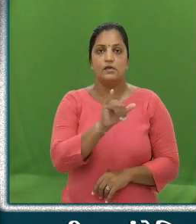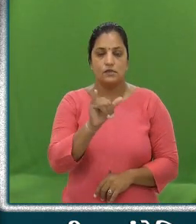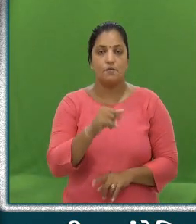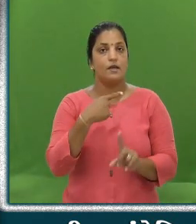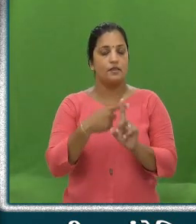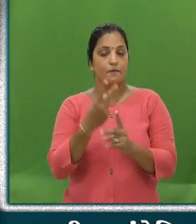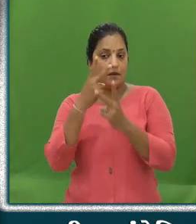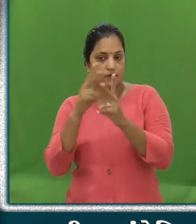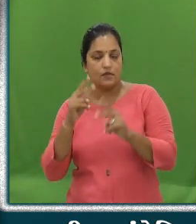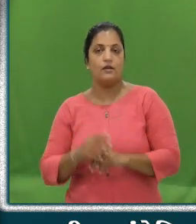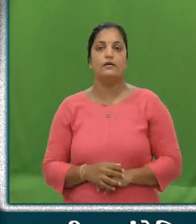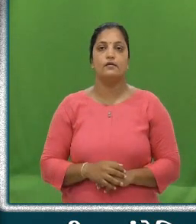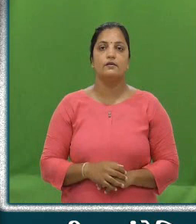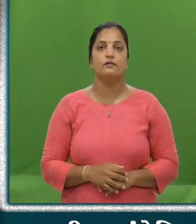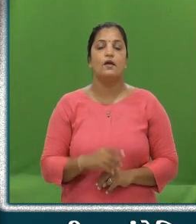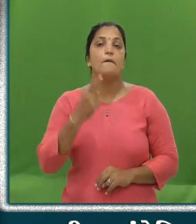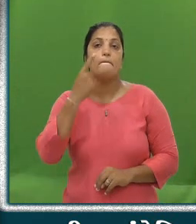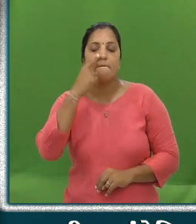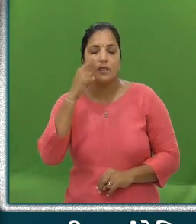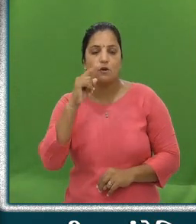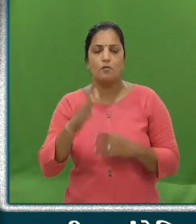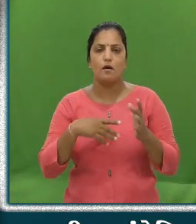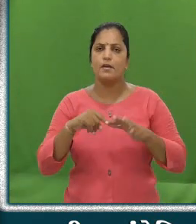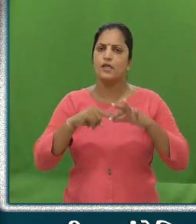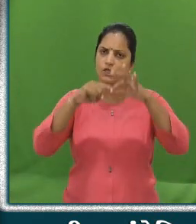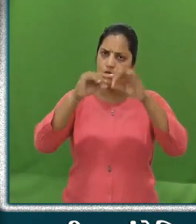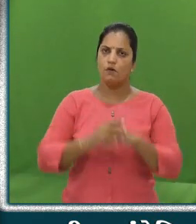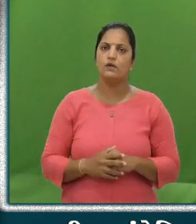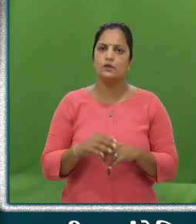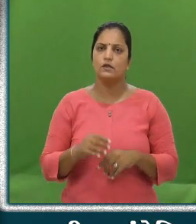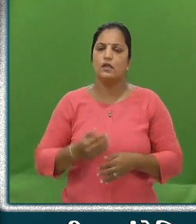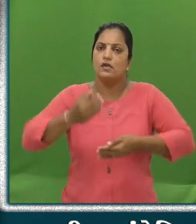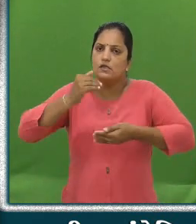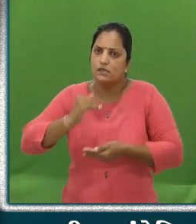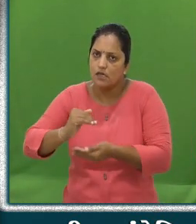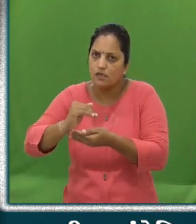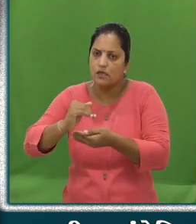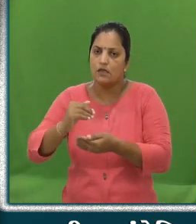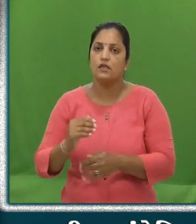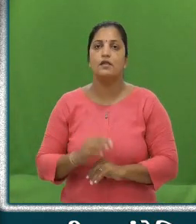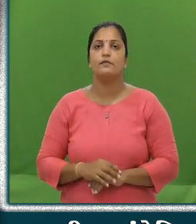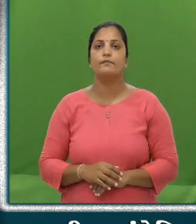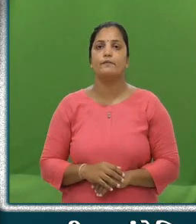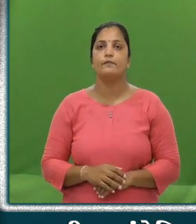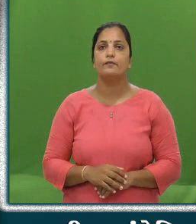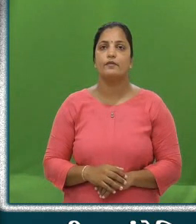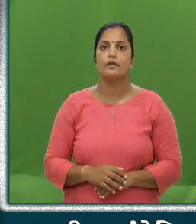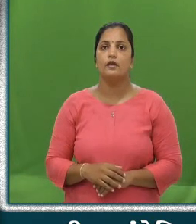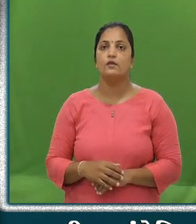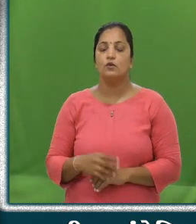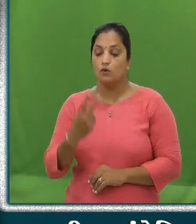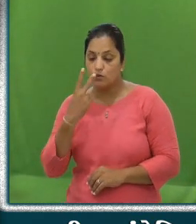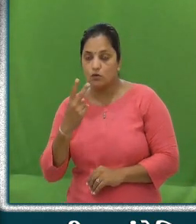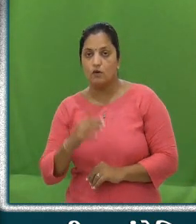અને ભિન્નતા એટલે પિતૃ પેઢીના જે લક્ષણો જે છે એ સંતતિની અંદર જે કહેવામાં આવે જોવા મળે